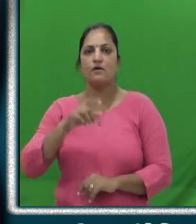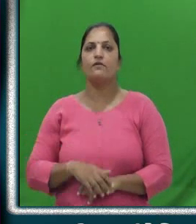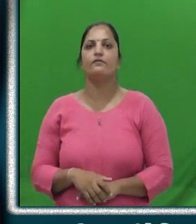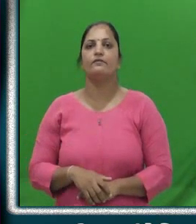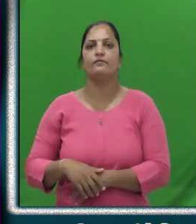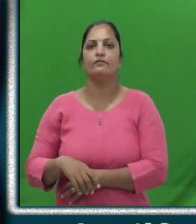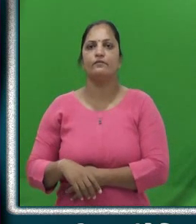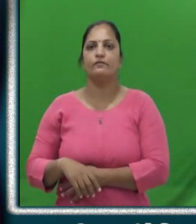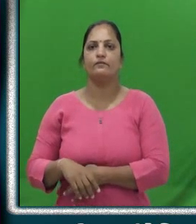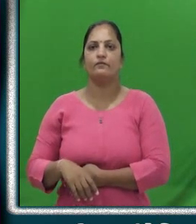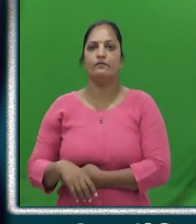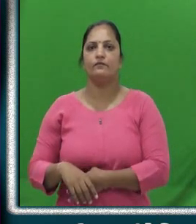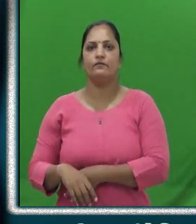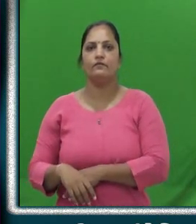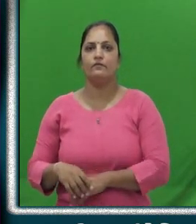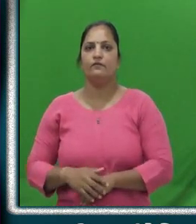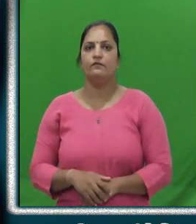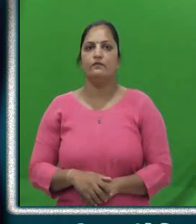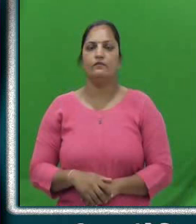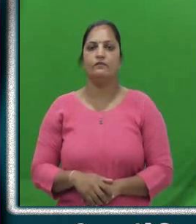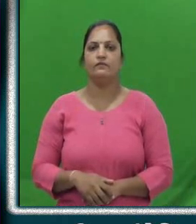વેન હી ફાઉન્ડેડ ધ એનજીઓ